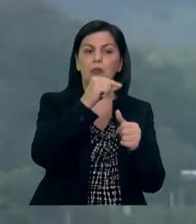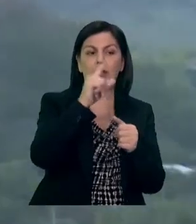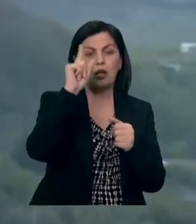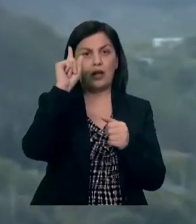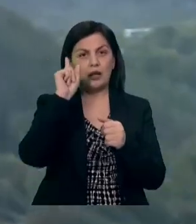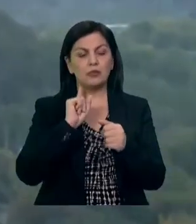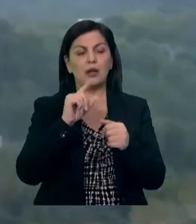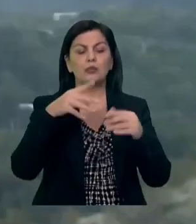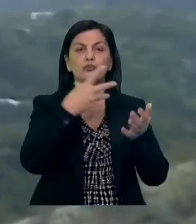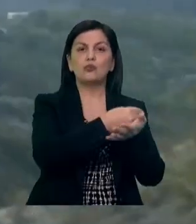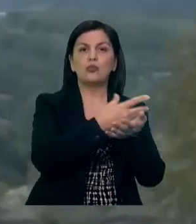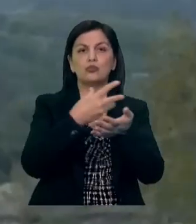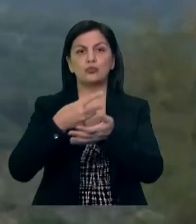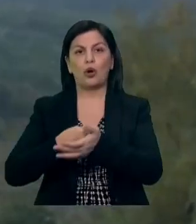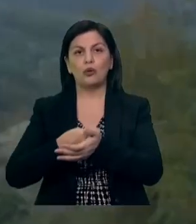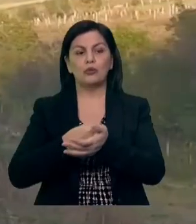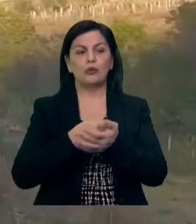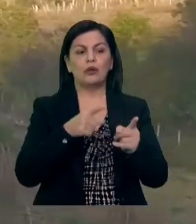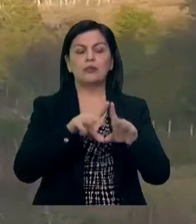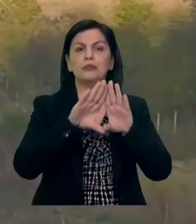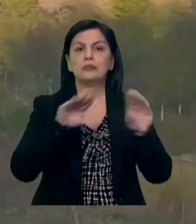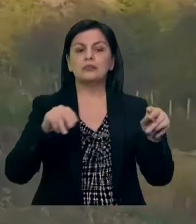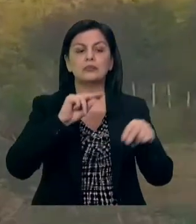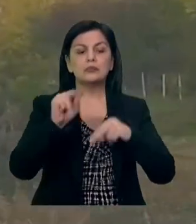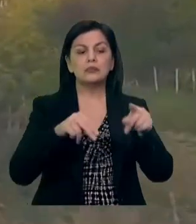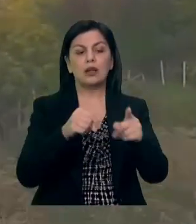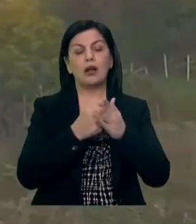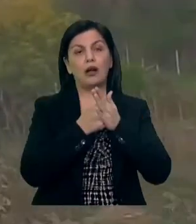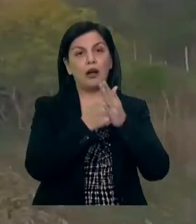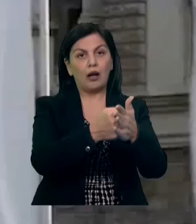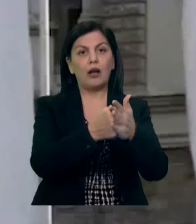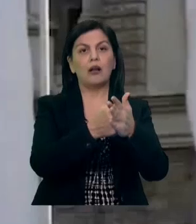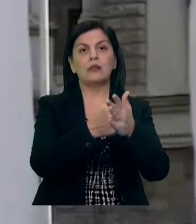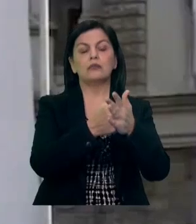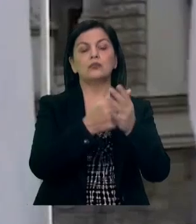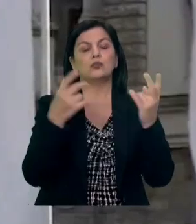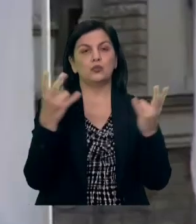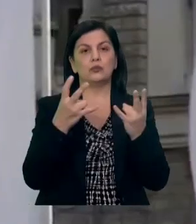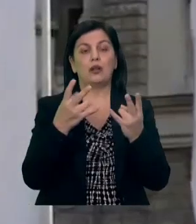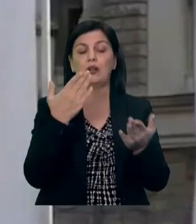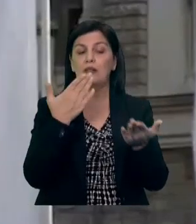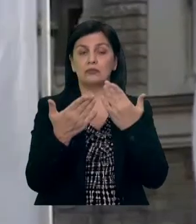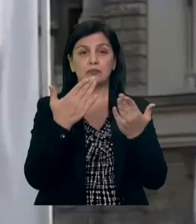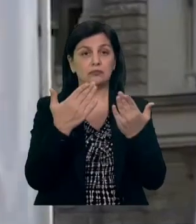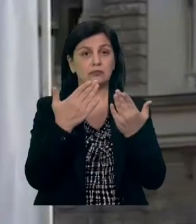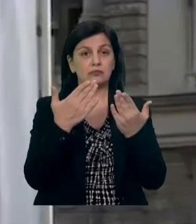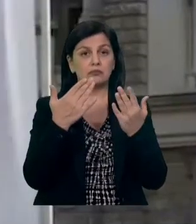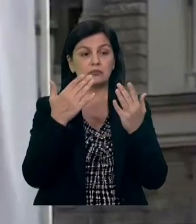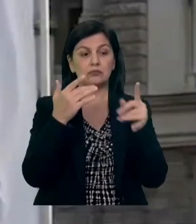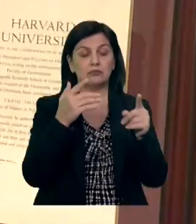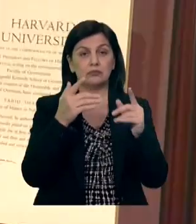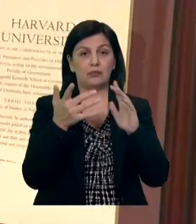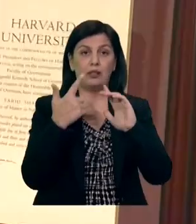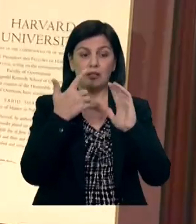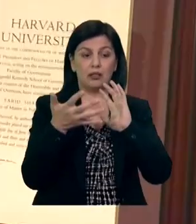hörmətlə yanaşmaqla iki ölkə arasında sülh razılaşmasına əməl olunmasına təmin etməkdir. Əks halda qrupun işinin heç bir əhəmiyyəti